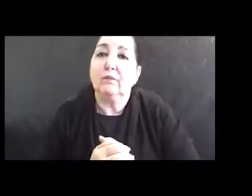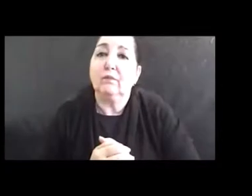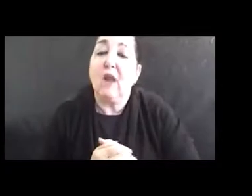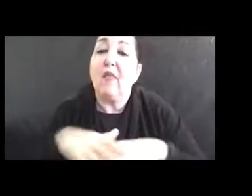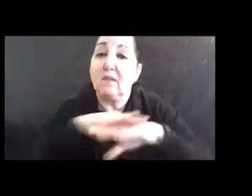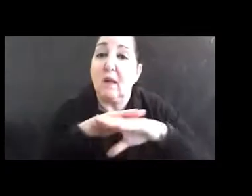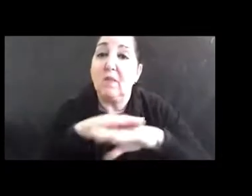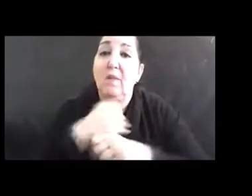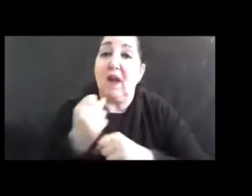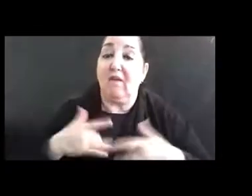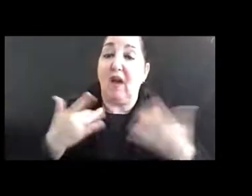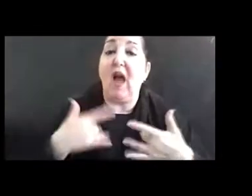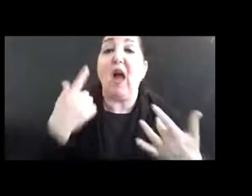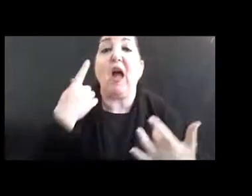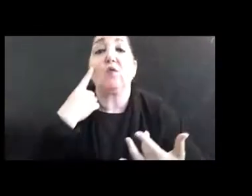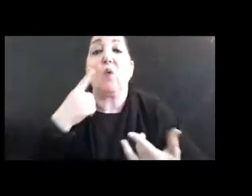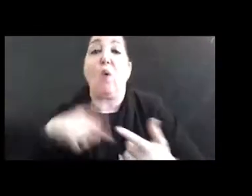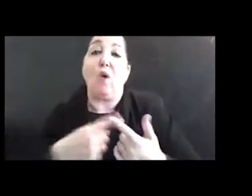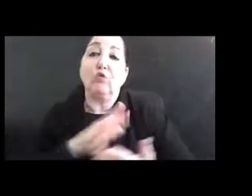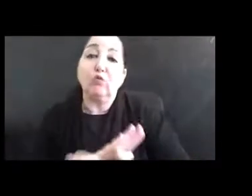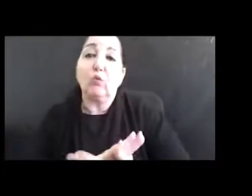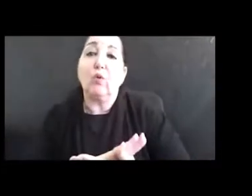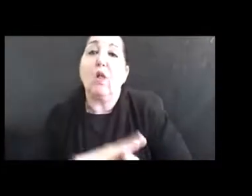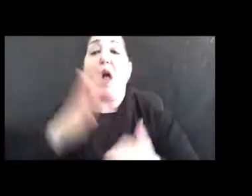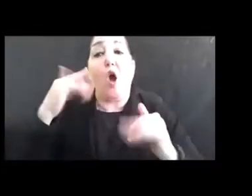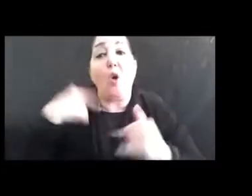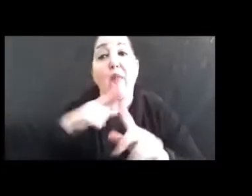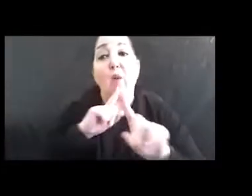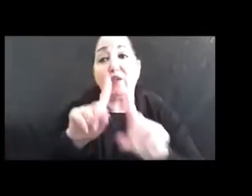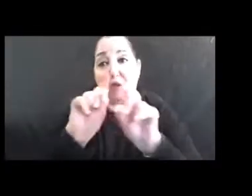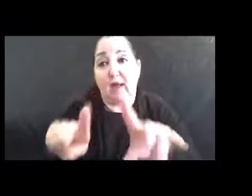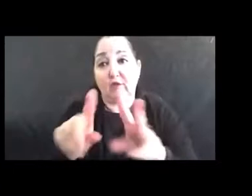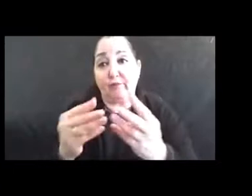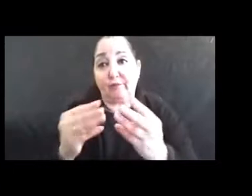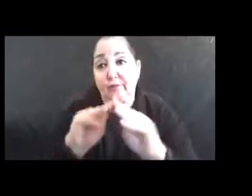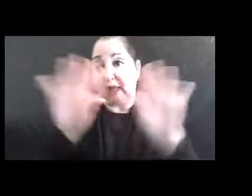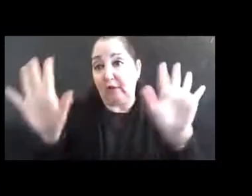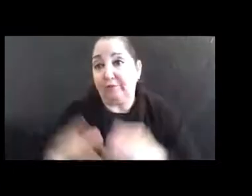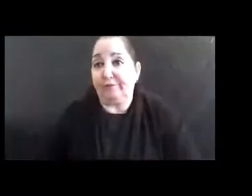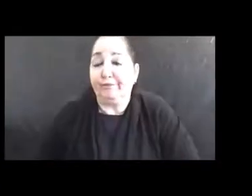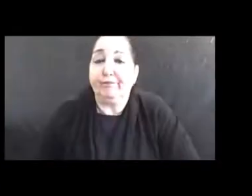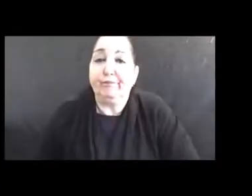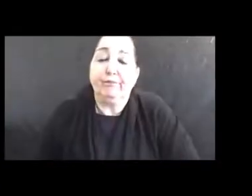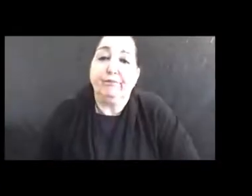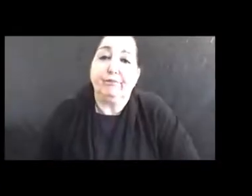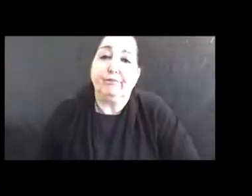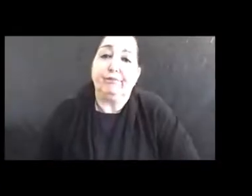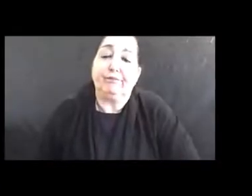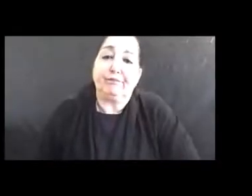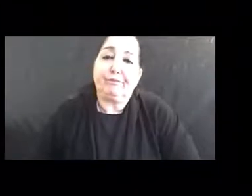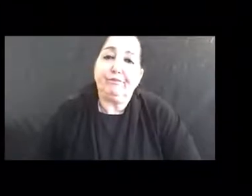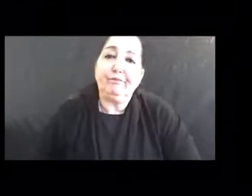bikin sekolah bahkan dan segala macam. Mungkin semoga itu menjawab pertanyaan.